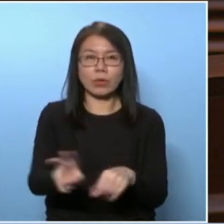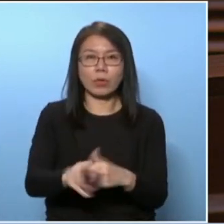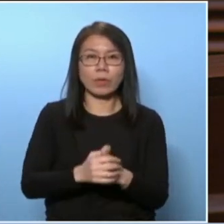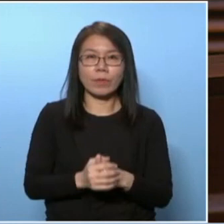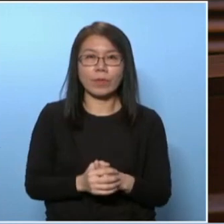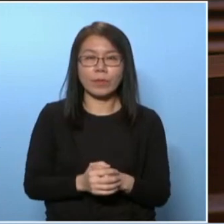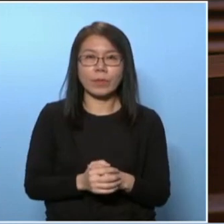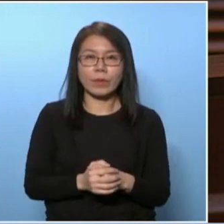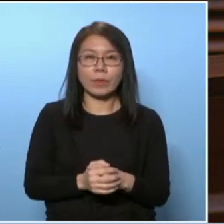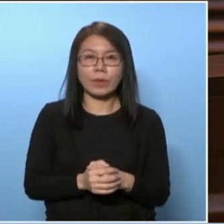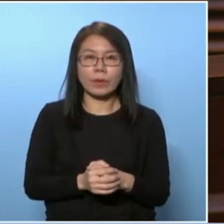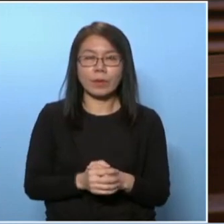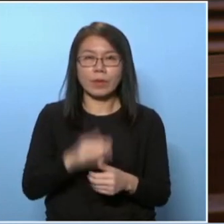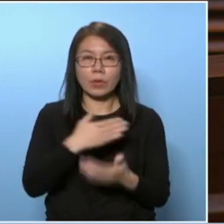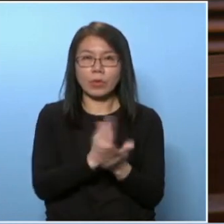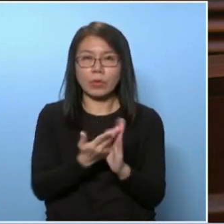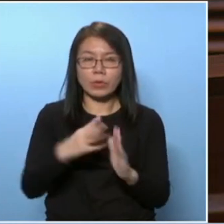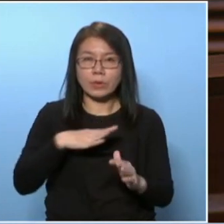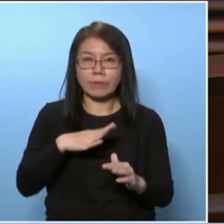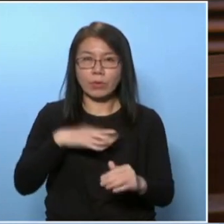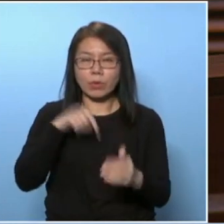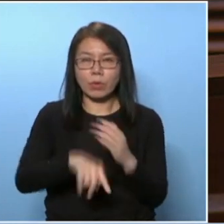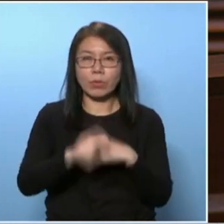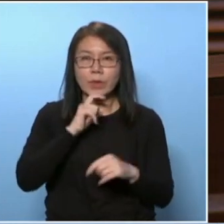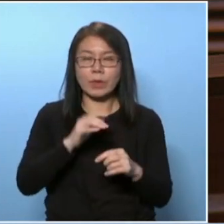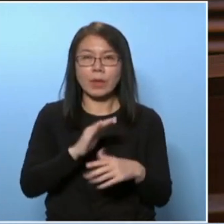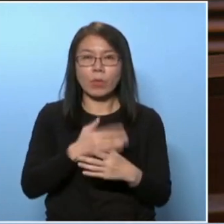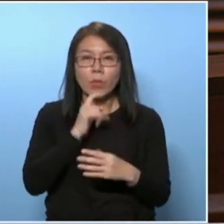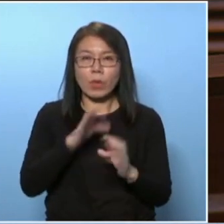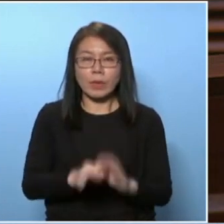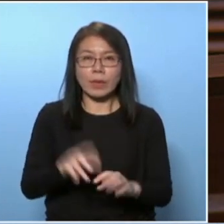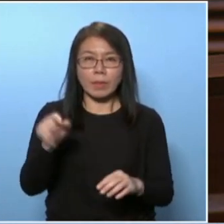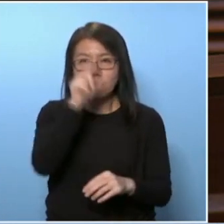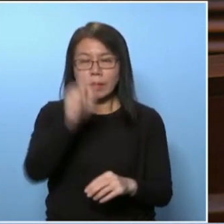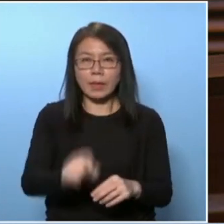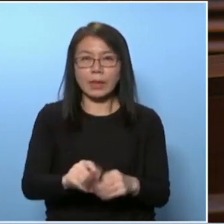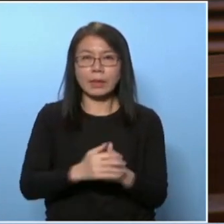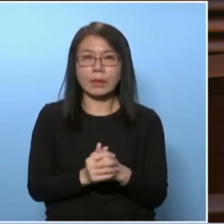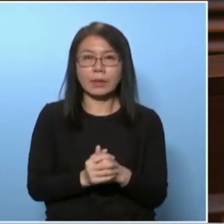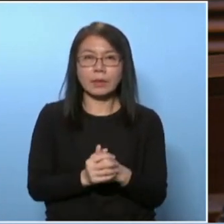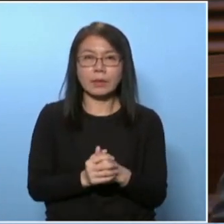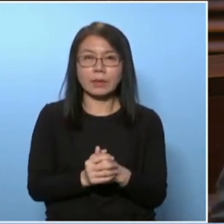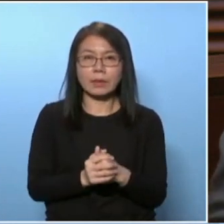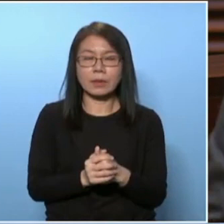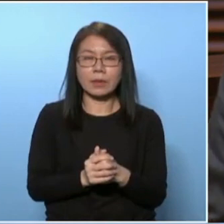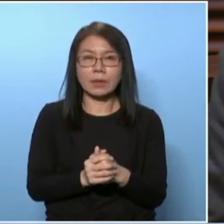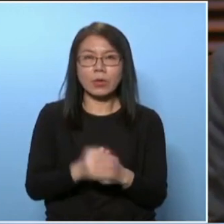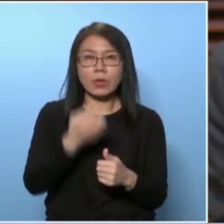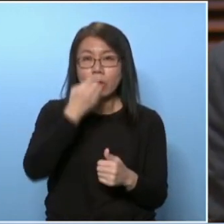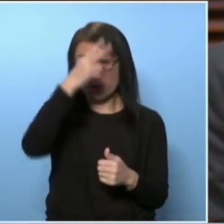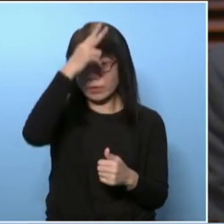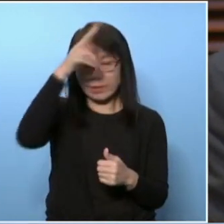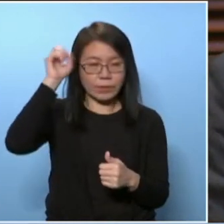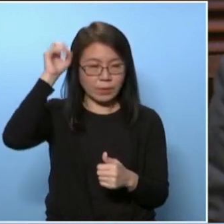慮各種情況之下才會就這些問題作出一個特區政府的